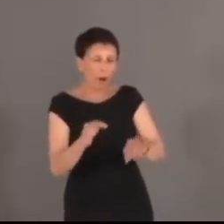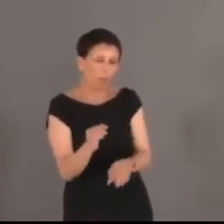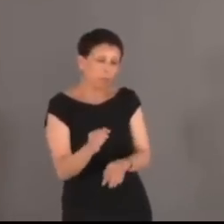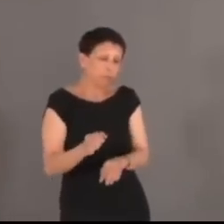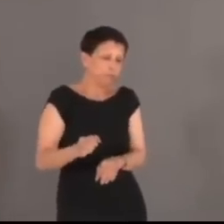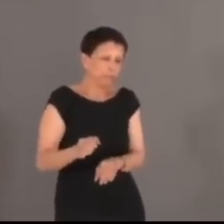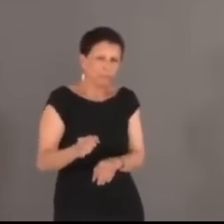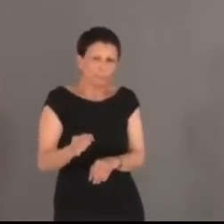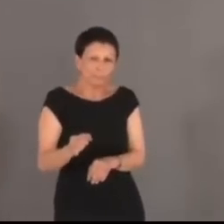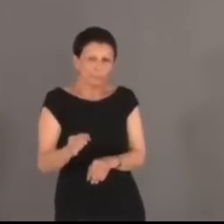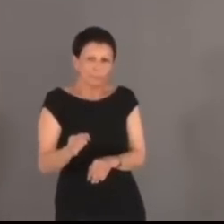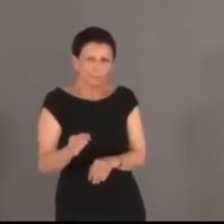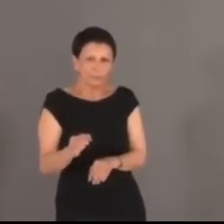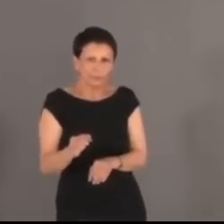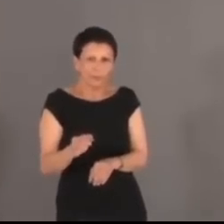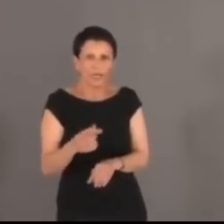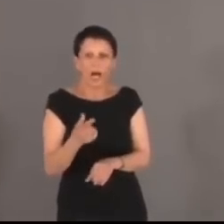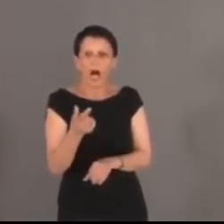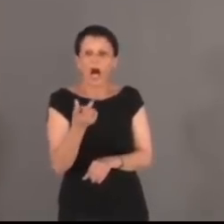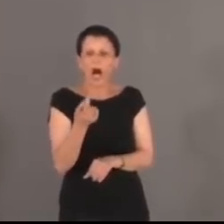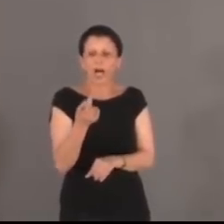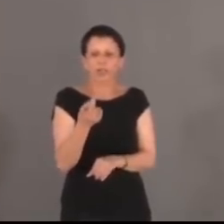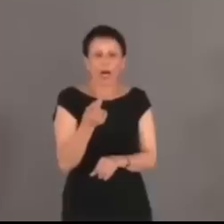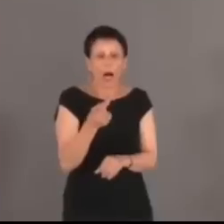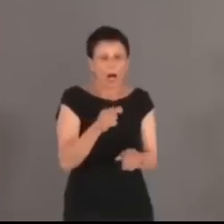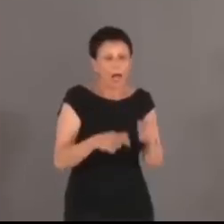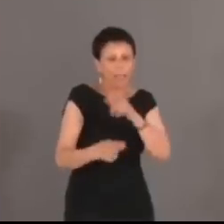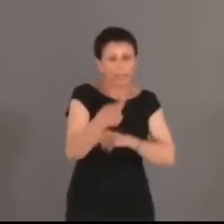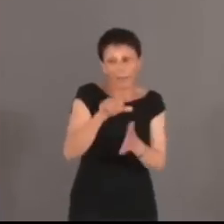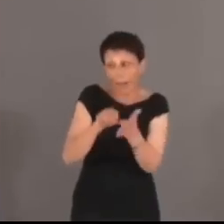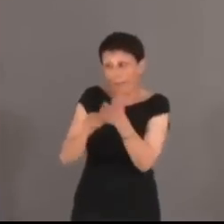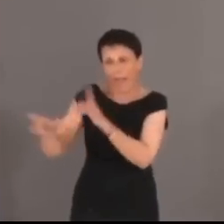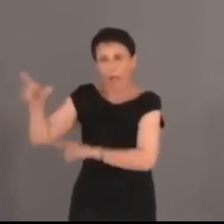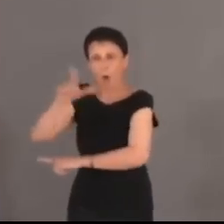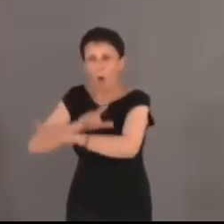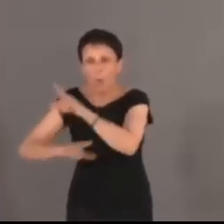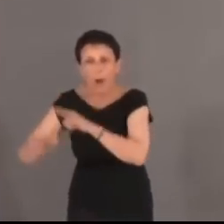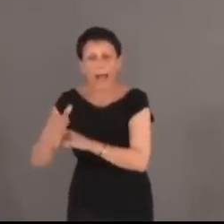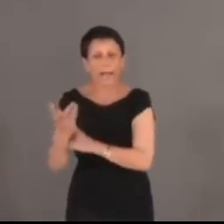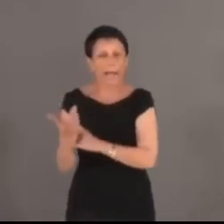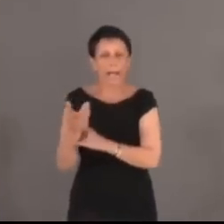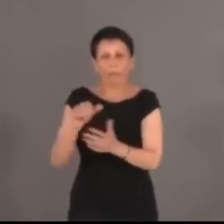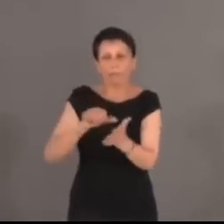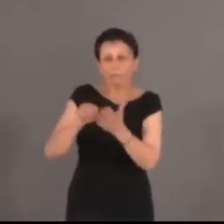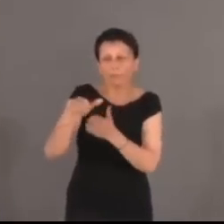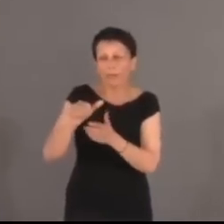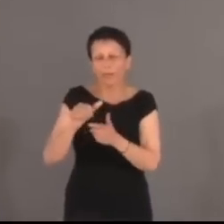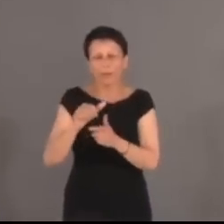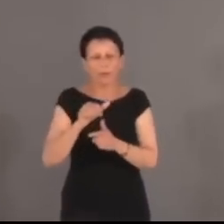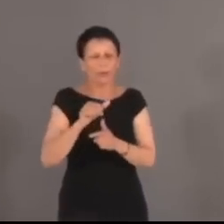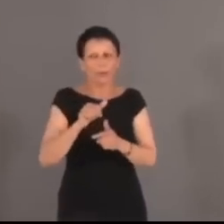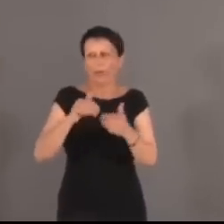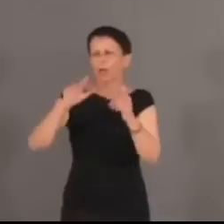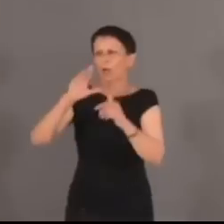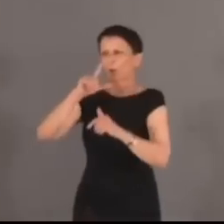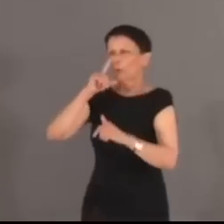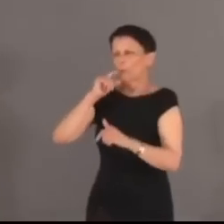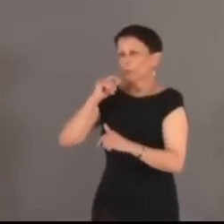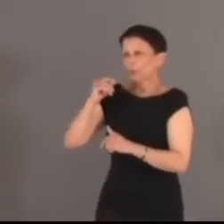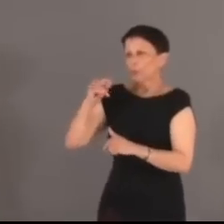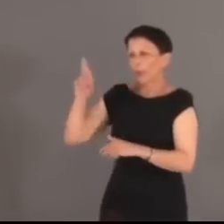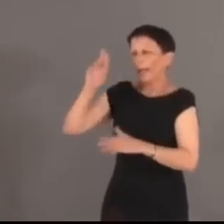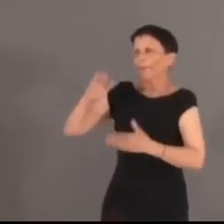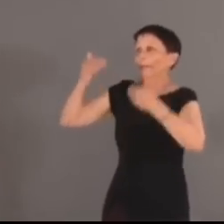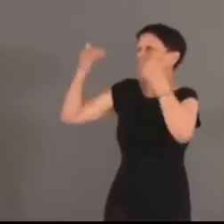l'on encaisse, on paye son loyer. On part en vacances au bled, en particulier. Allez, ça suffit.